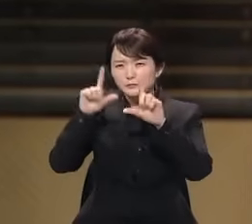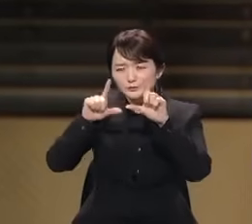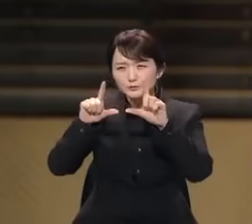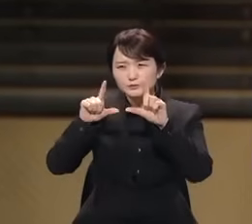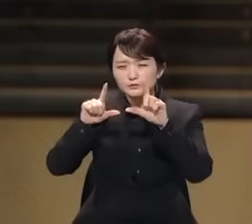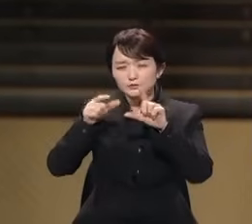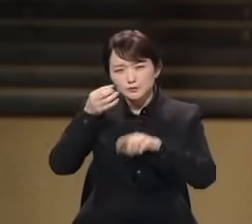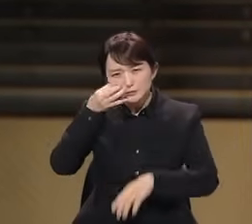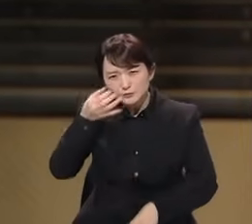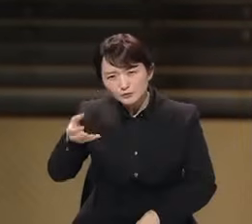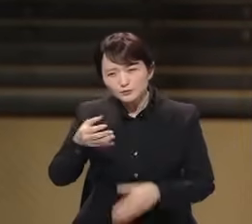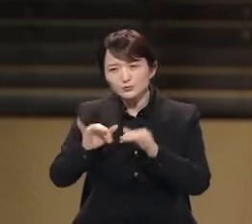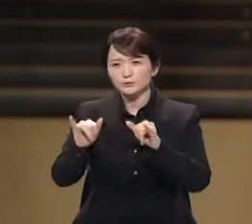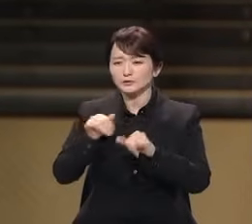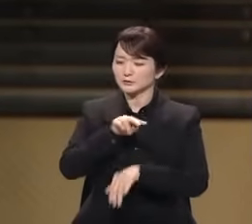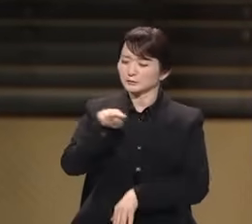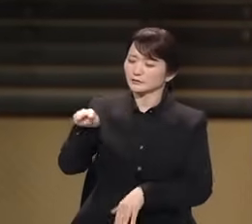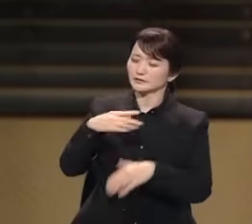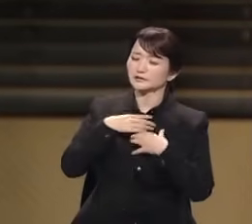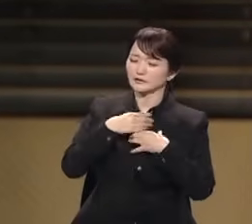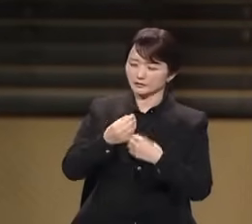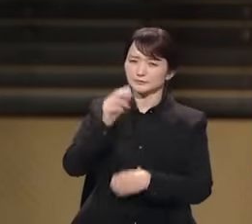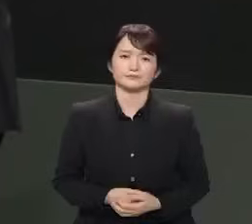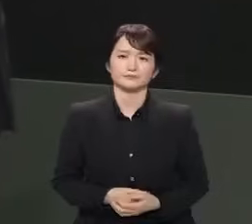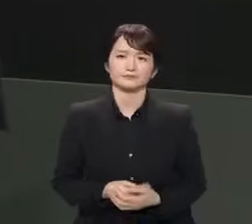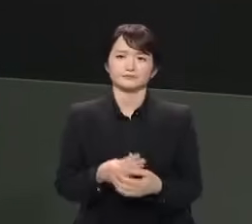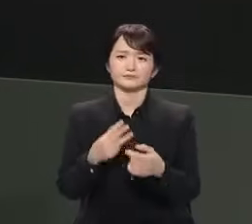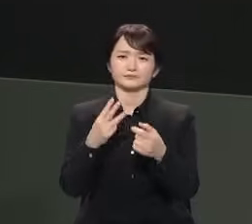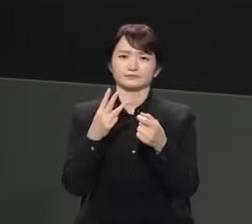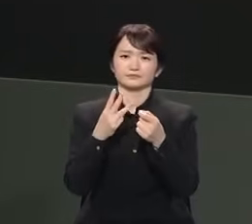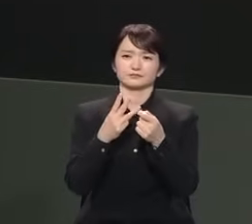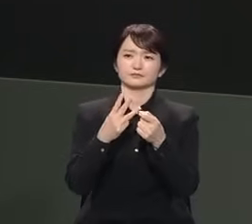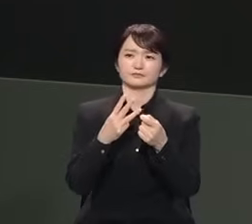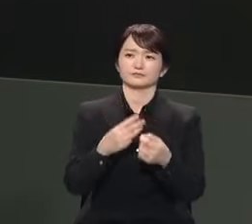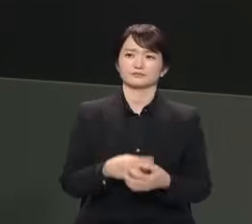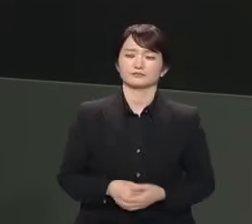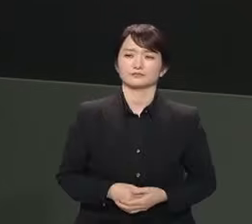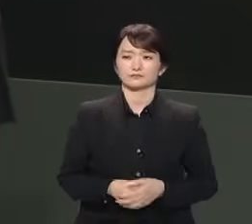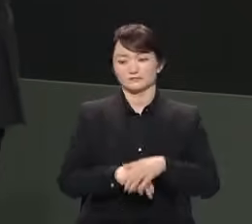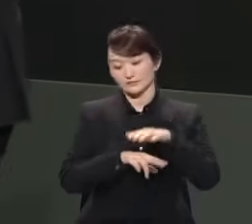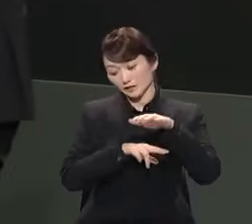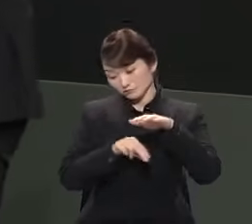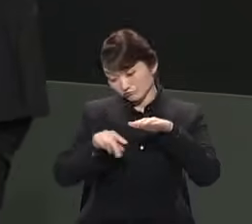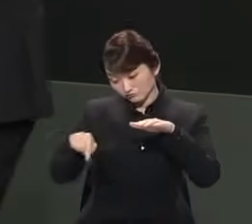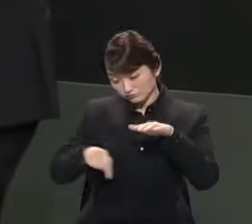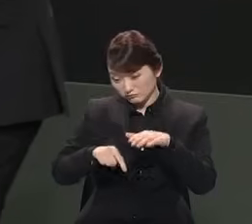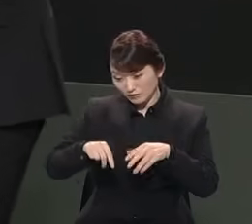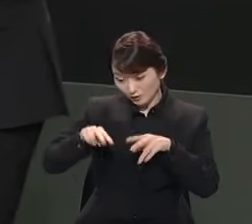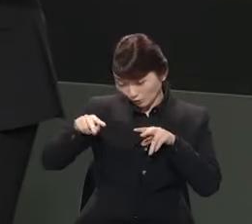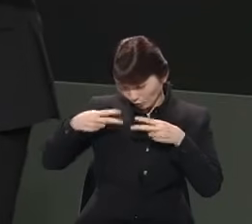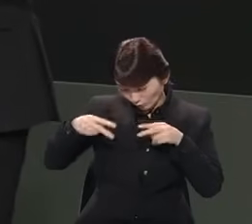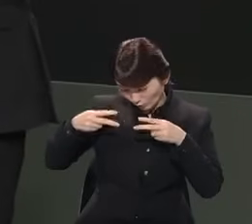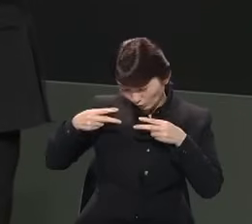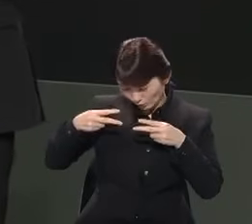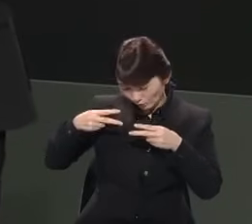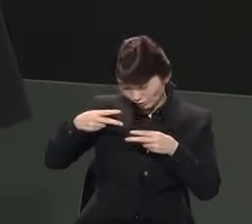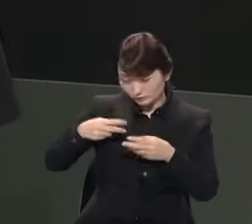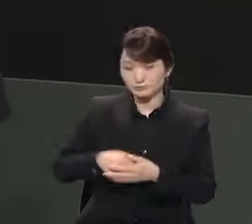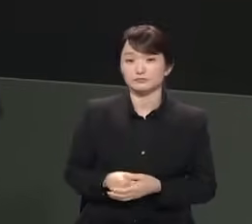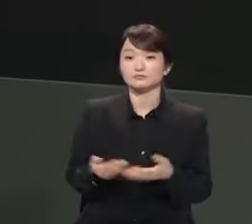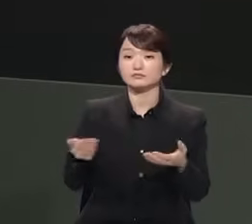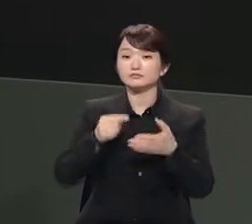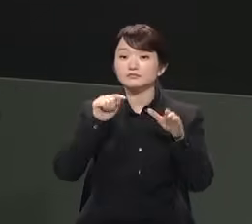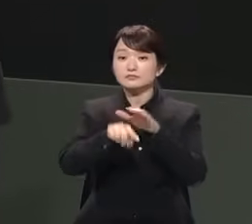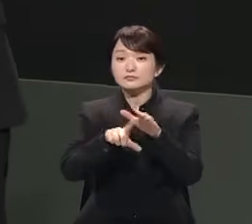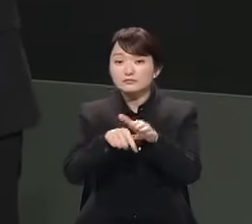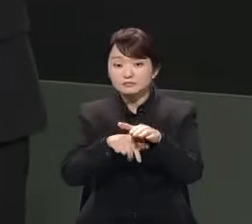그래도 안심하는 상황 아닌가 생각이 듭니다. 다음 또 이어가죠. 지하철에서 후루룩. 아, 자, 출근길